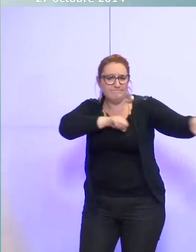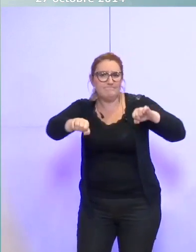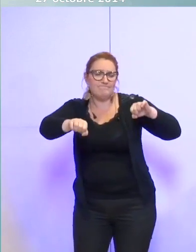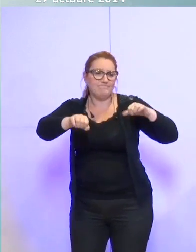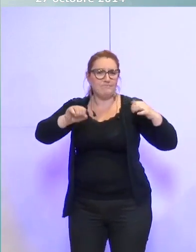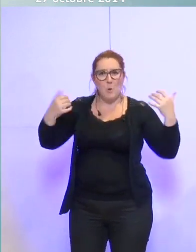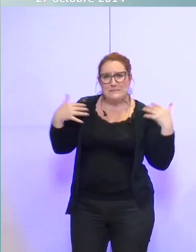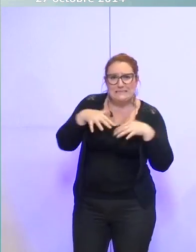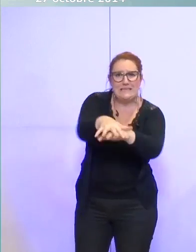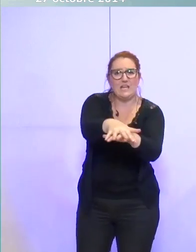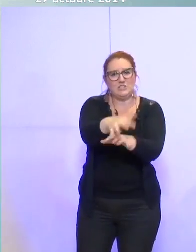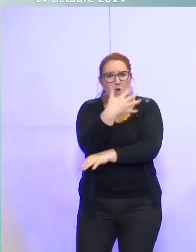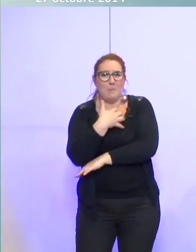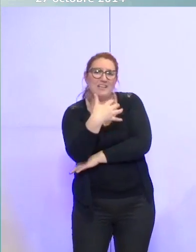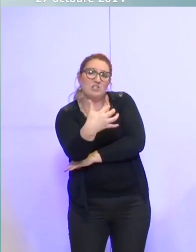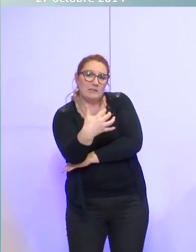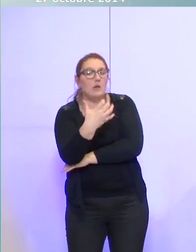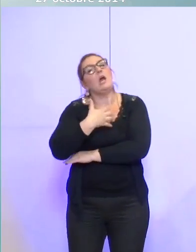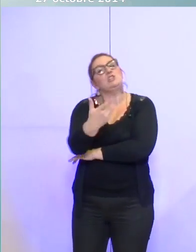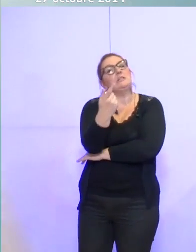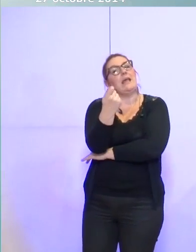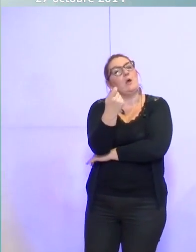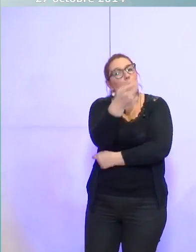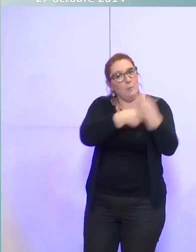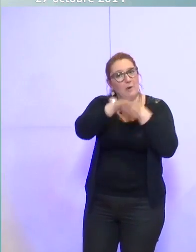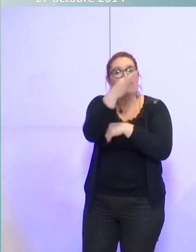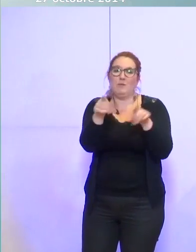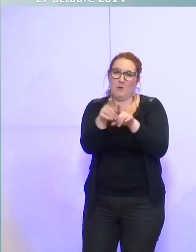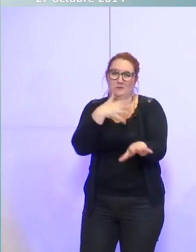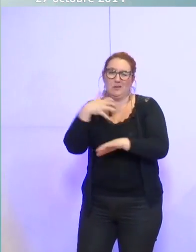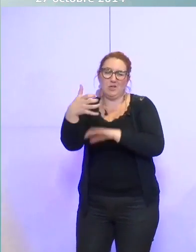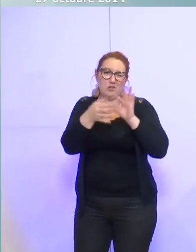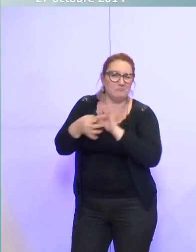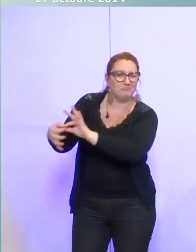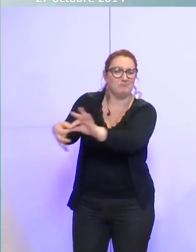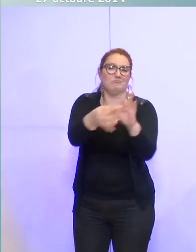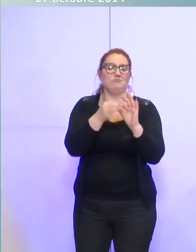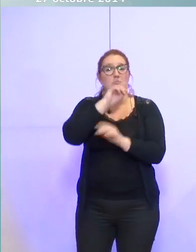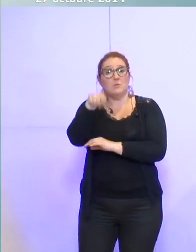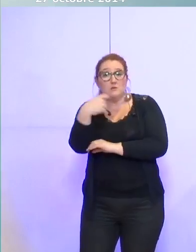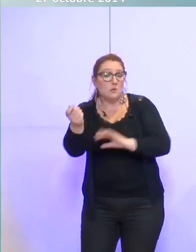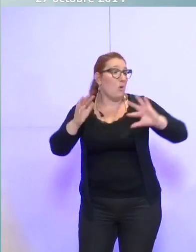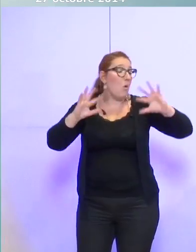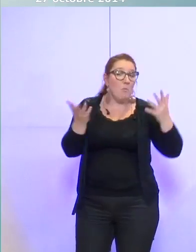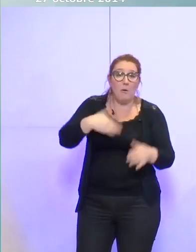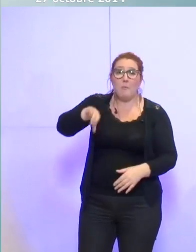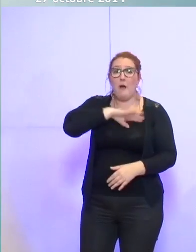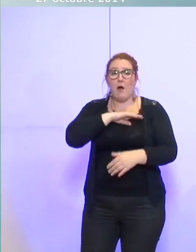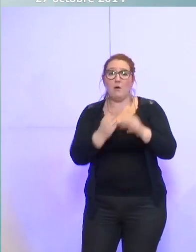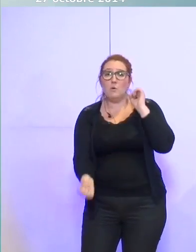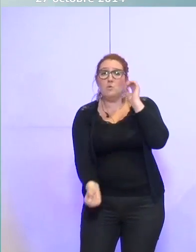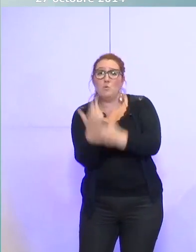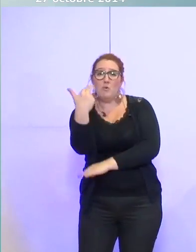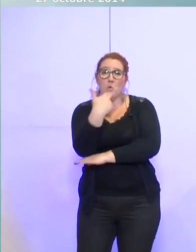richesse, et de la richesse pas comprise uniquement au sens économique du terme, bien évidemment, autour de l'émergence de nouveaux usages, l'amélioration de